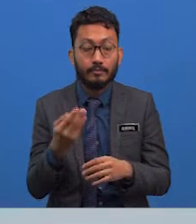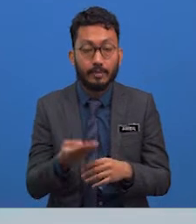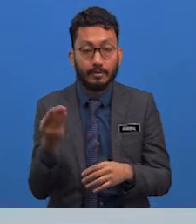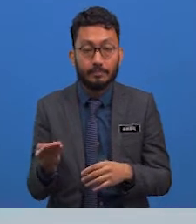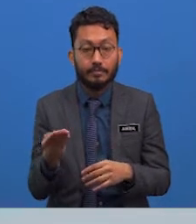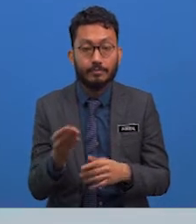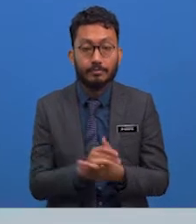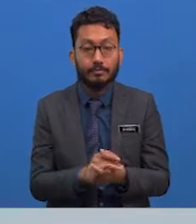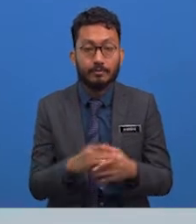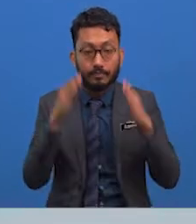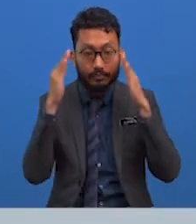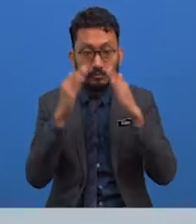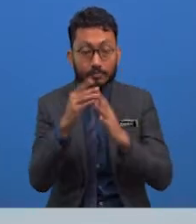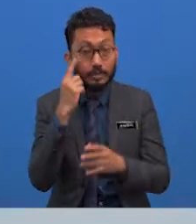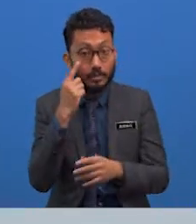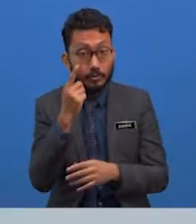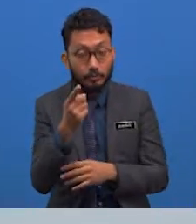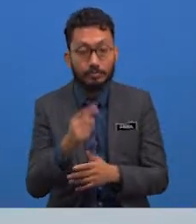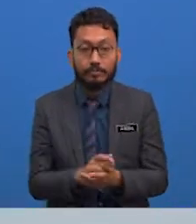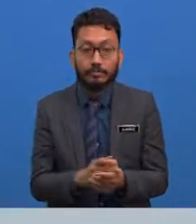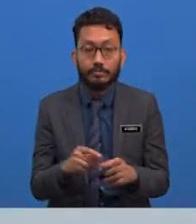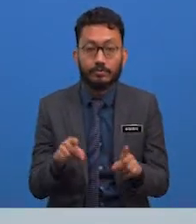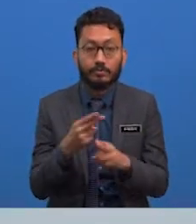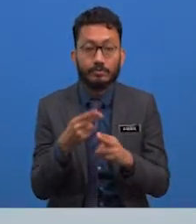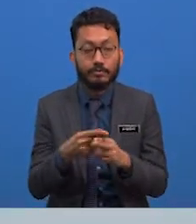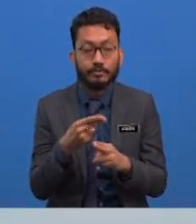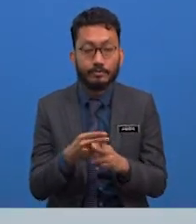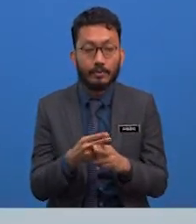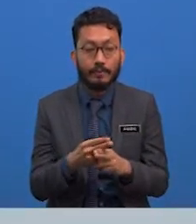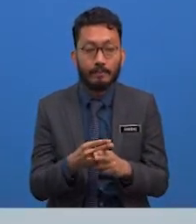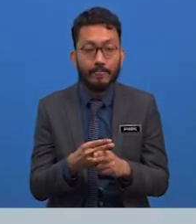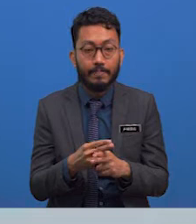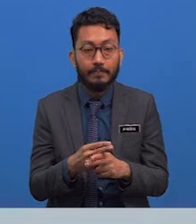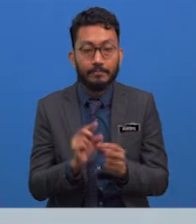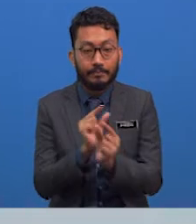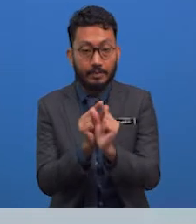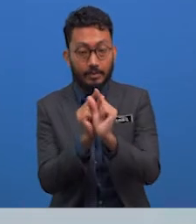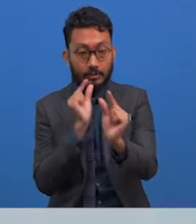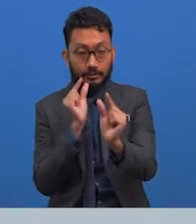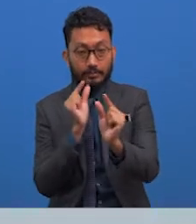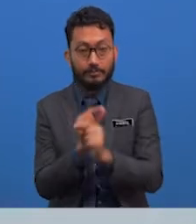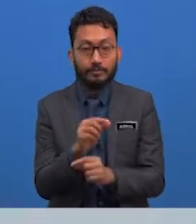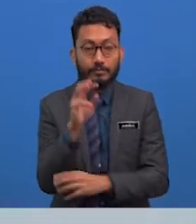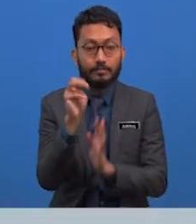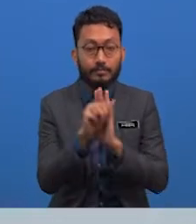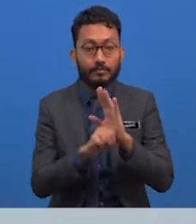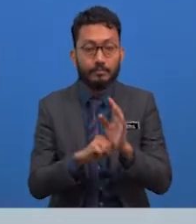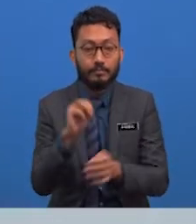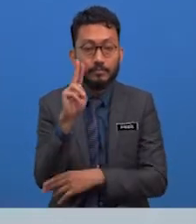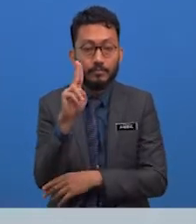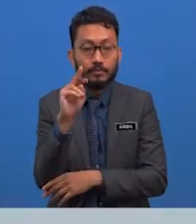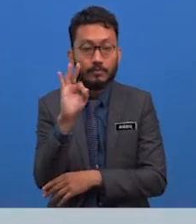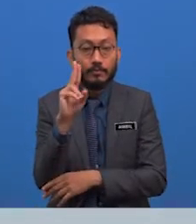Garis yang mengufuk dengan mata pemerhati dinamakan sebagai garis mengufuk. Sudut di antara